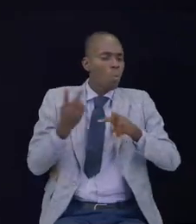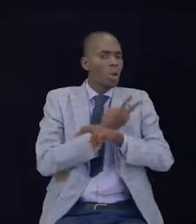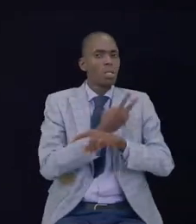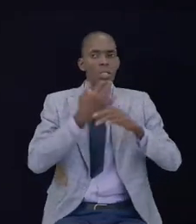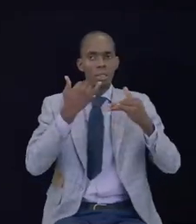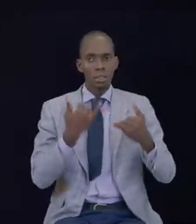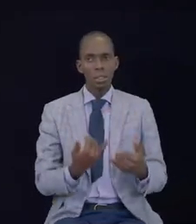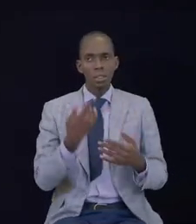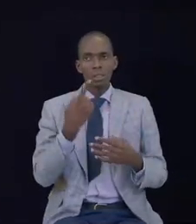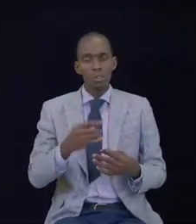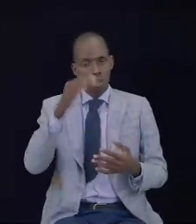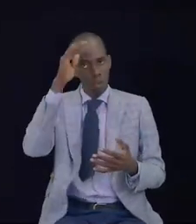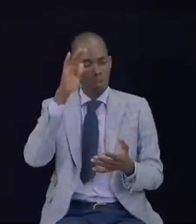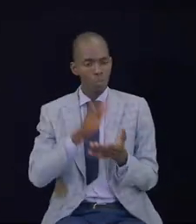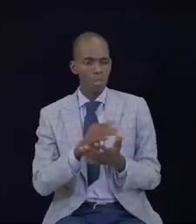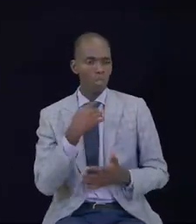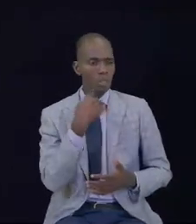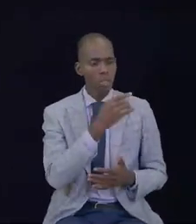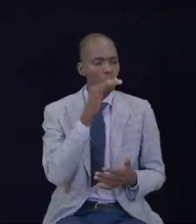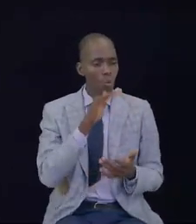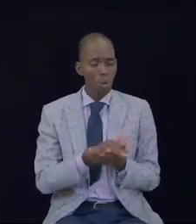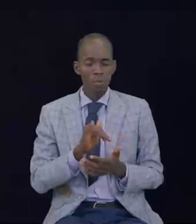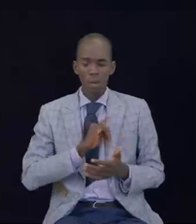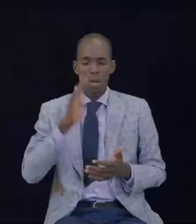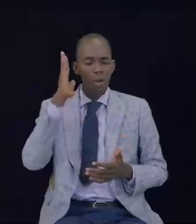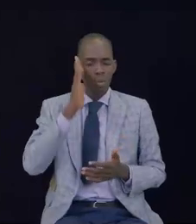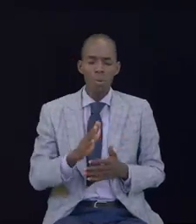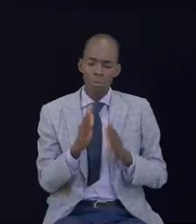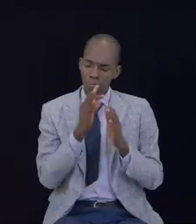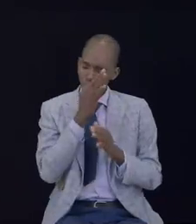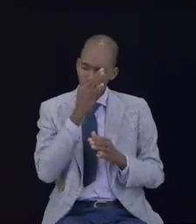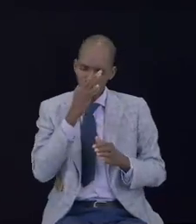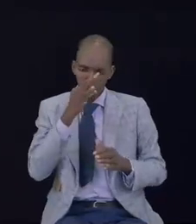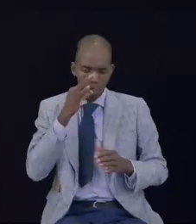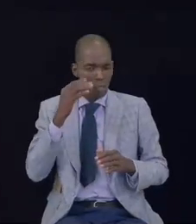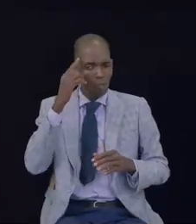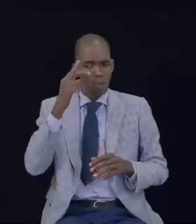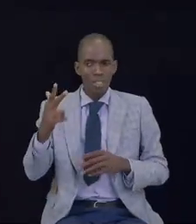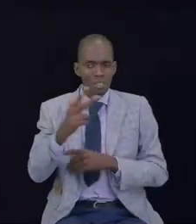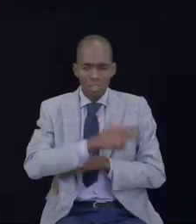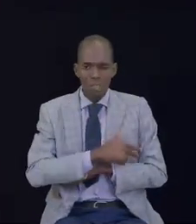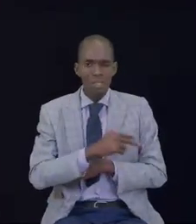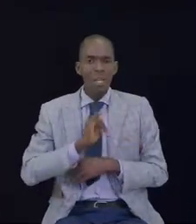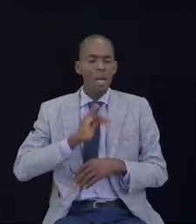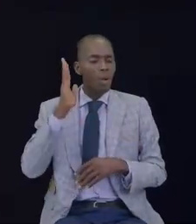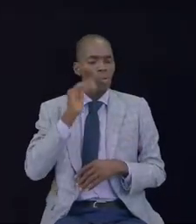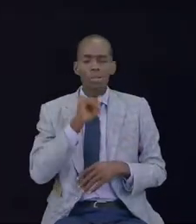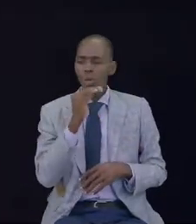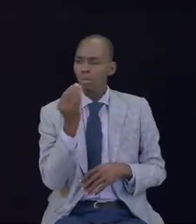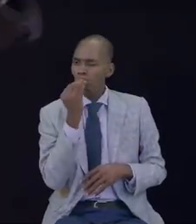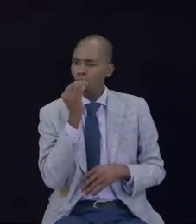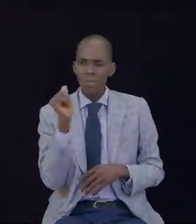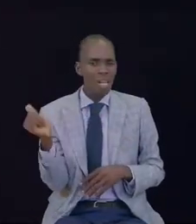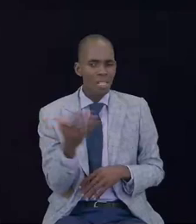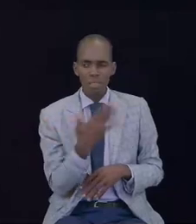je vais me confier au Seigneur pendant 3 jours. En buvant, je vais rien manger, mais je vais jeûner.